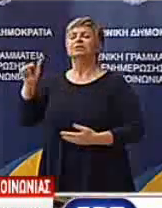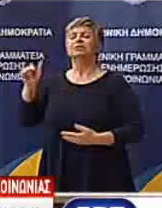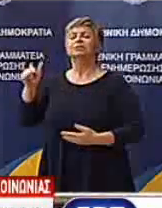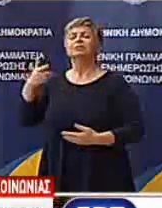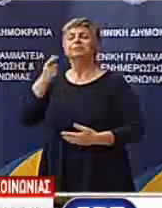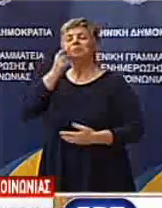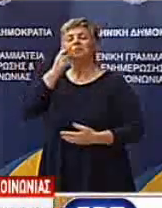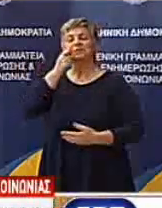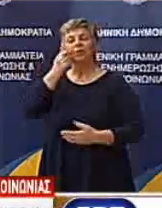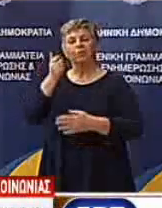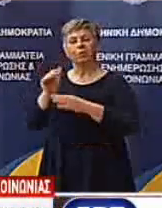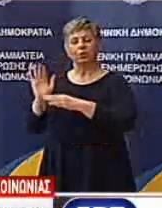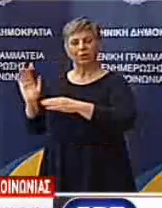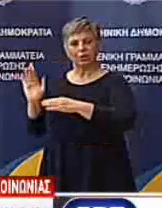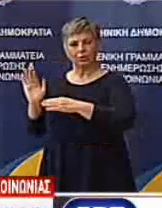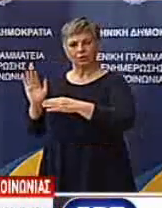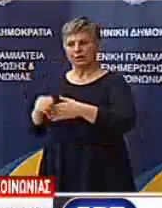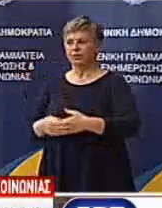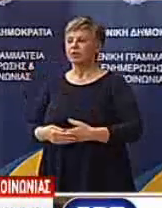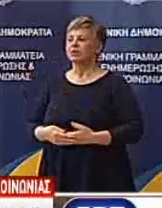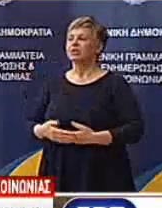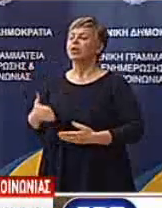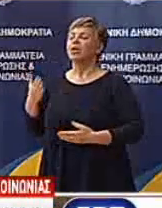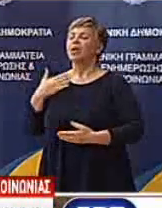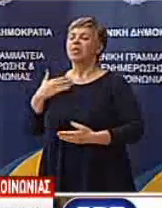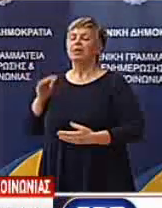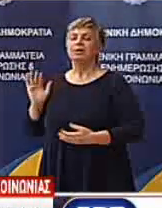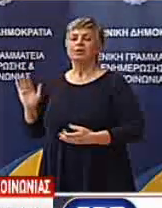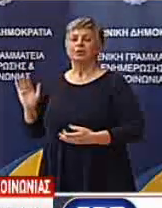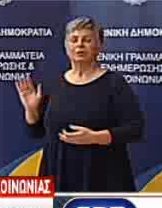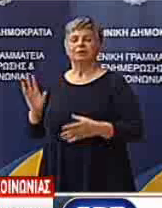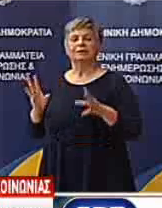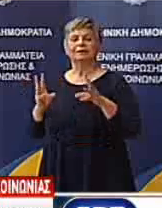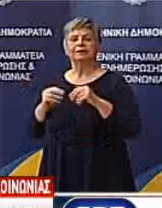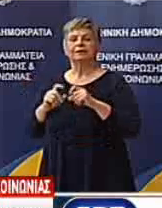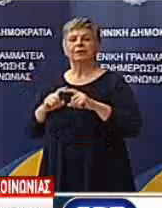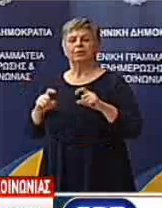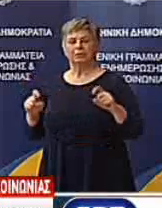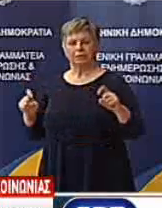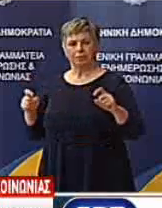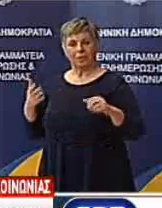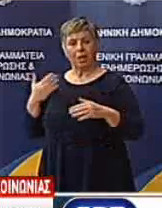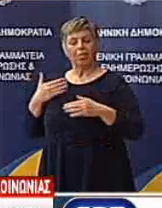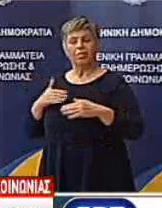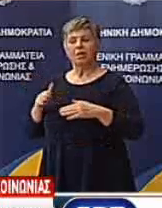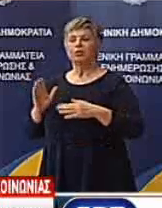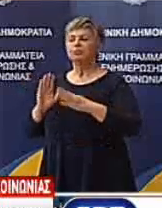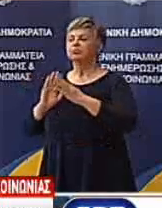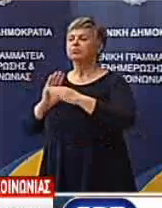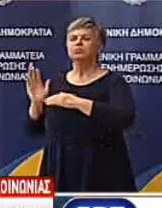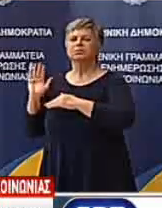συναδέλφου από την εφημερίδα των συντακτών, θέλω να ρωτήσω ευθέως εάν, επειδή